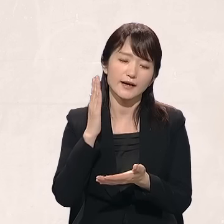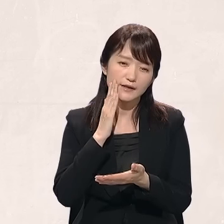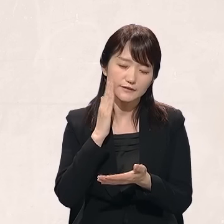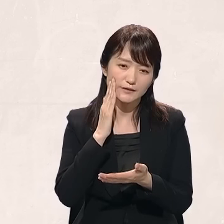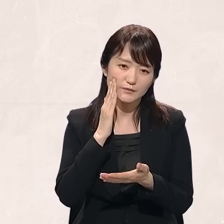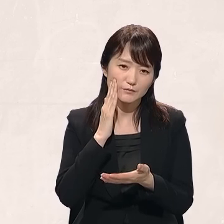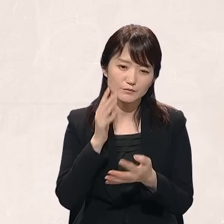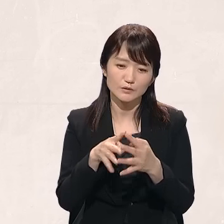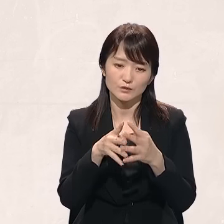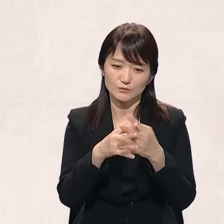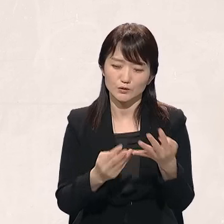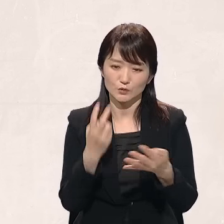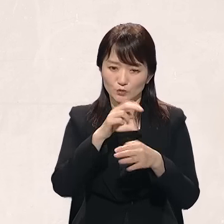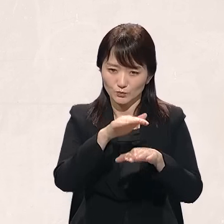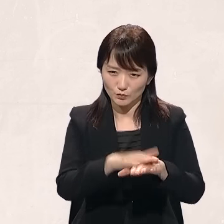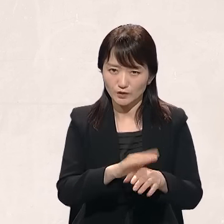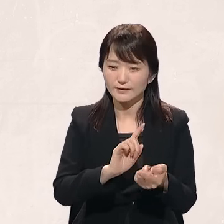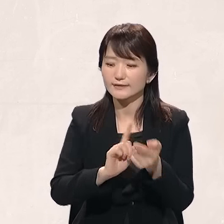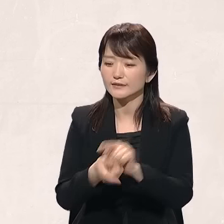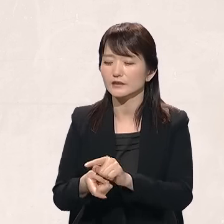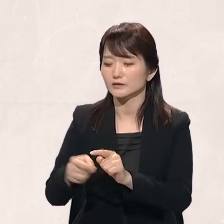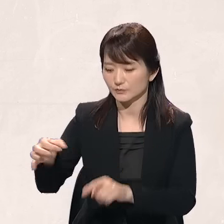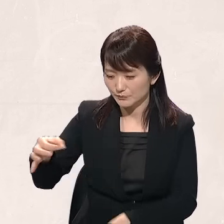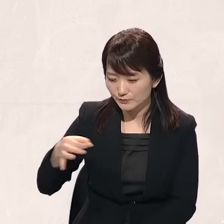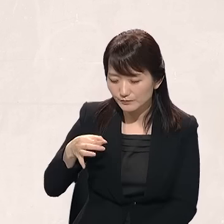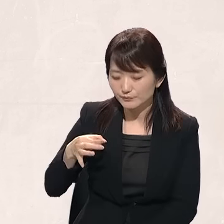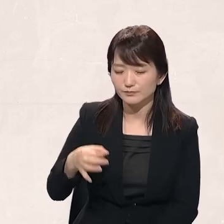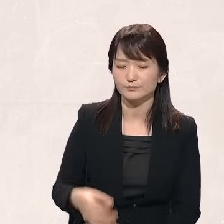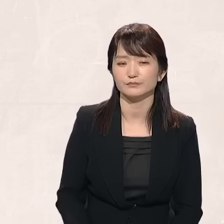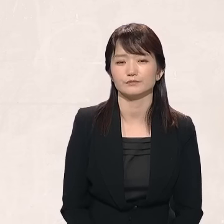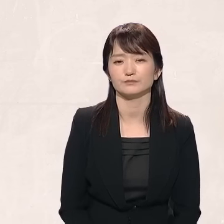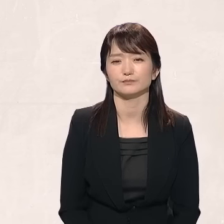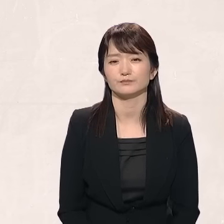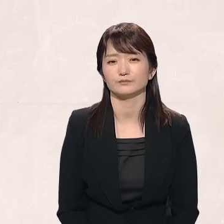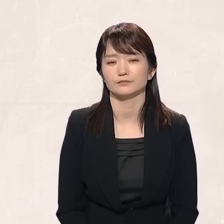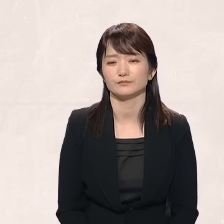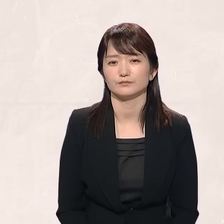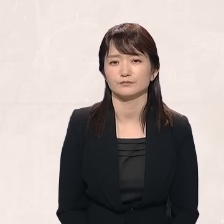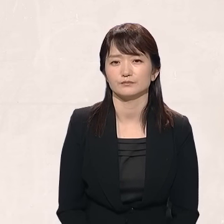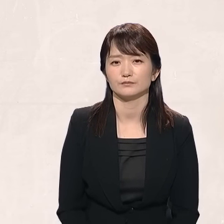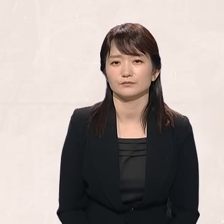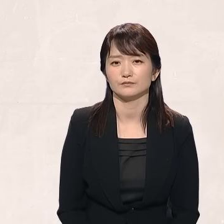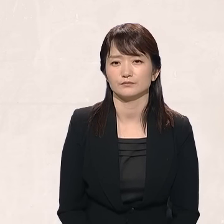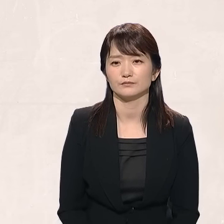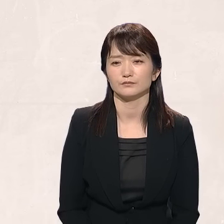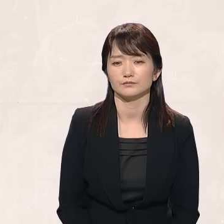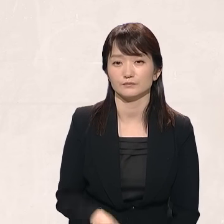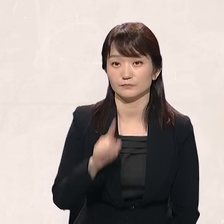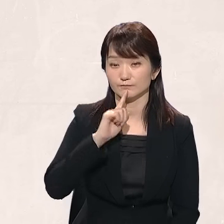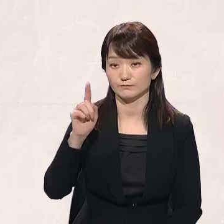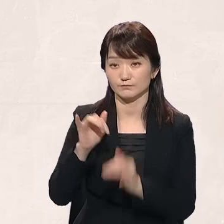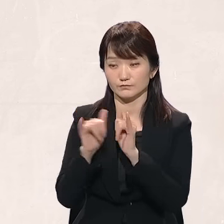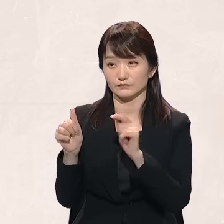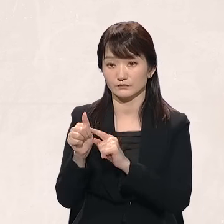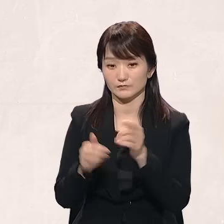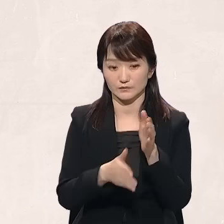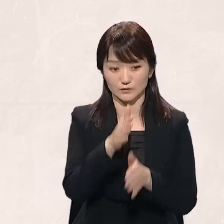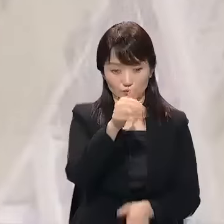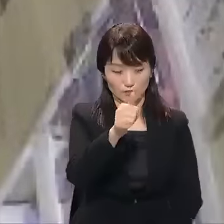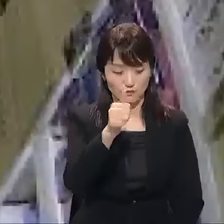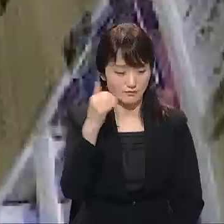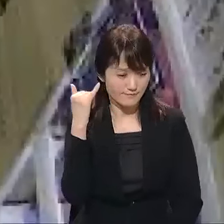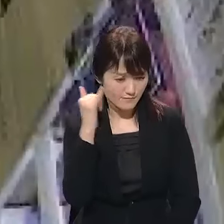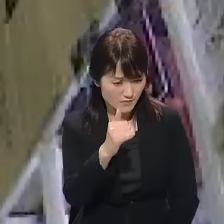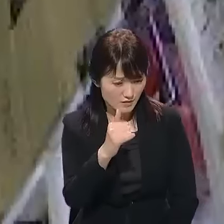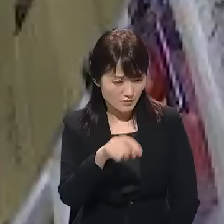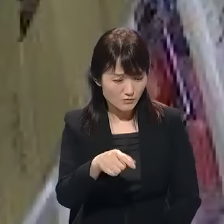보관하고 있다가 나중에 대신해서 환불을 받도록 그렇게 했다고 하는데 이 제보자가 본사에 가서 좀 따졌다고 해요. 왜